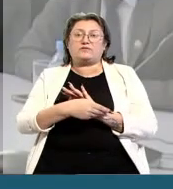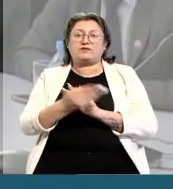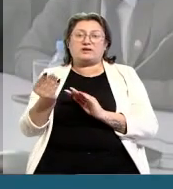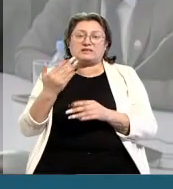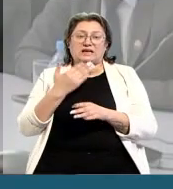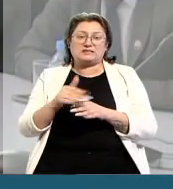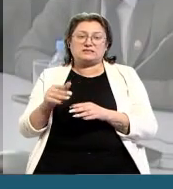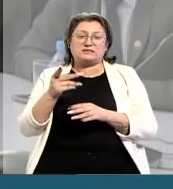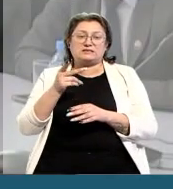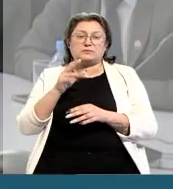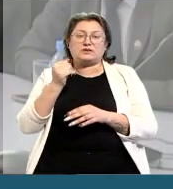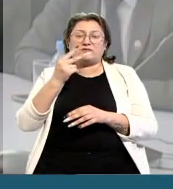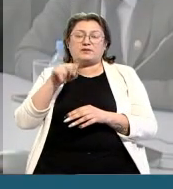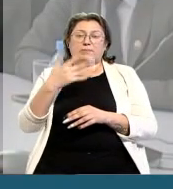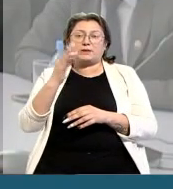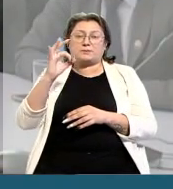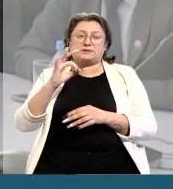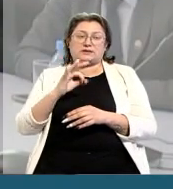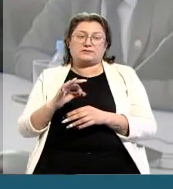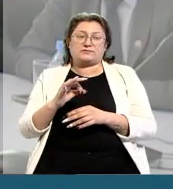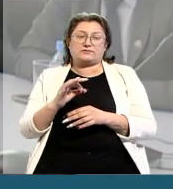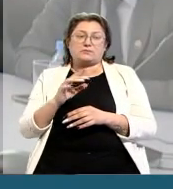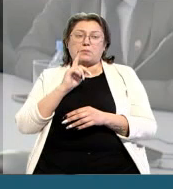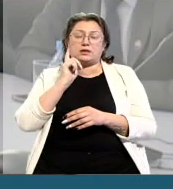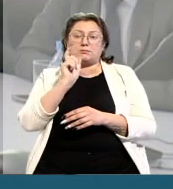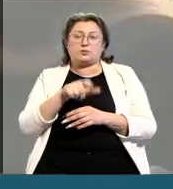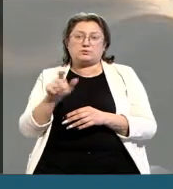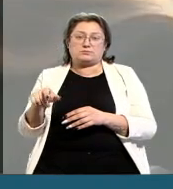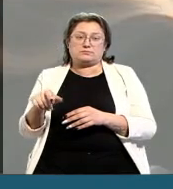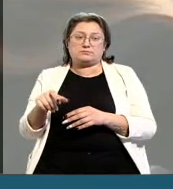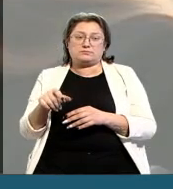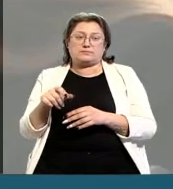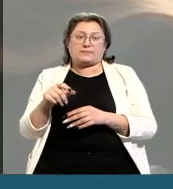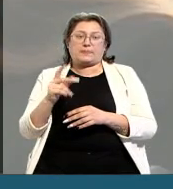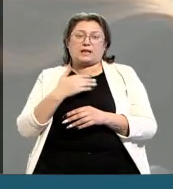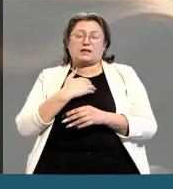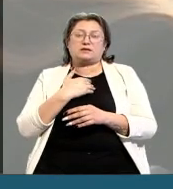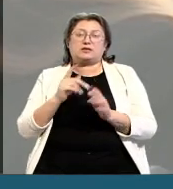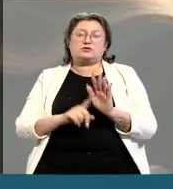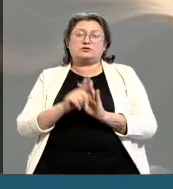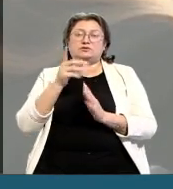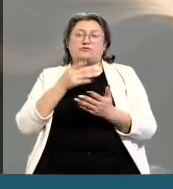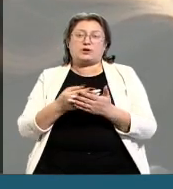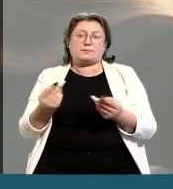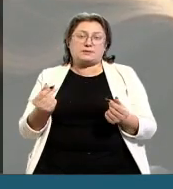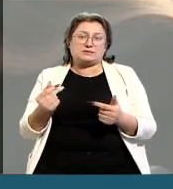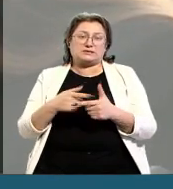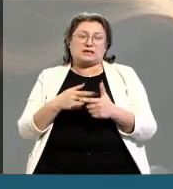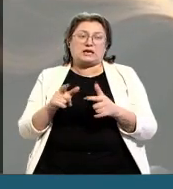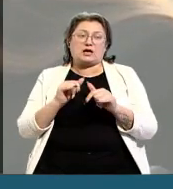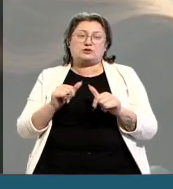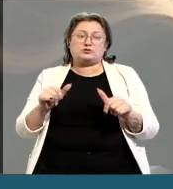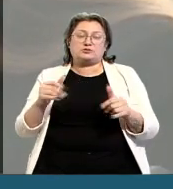ниетті жастарға 2,5% несие беріле бастады. Несие бағдарламасына тіркелгеніне әлі 5 жыл толмаған жеке кәсібі бар, 35 жасқа